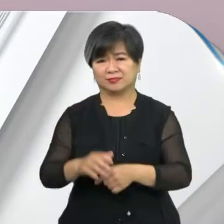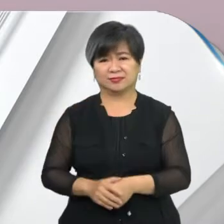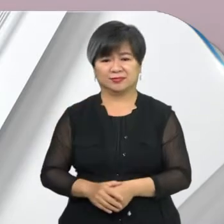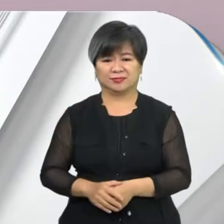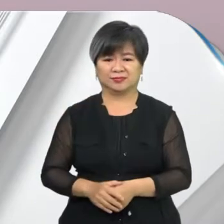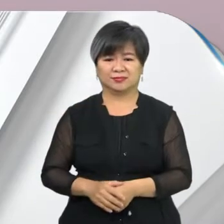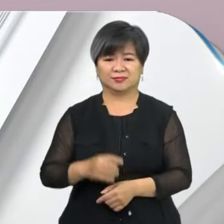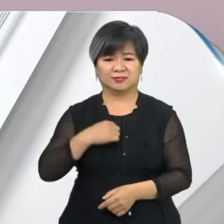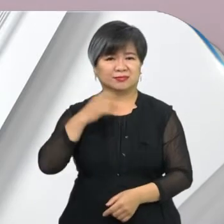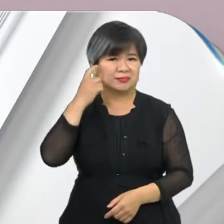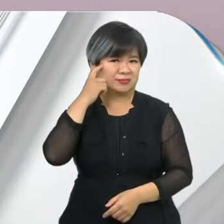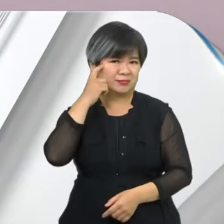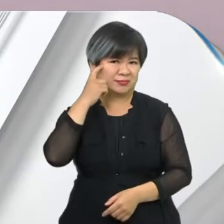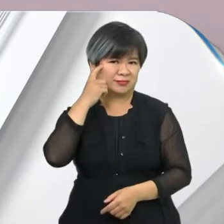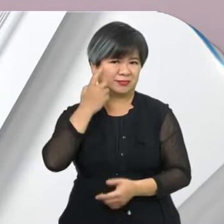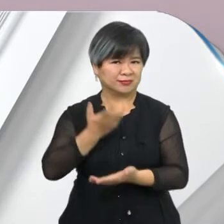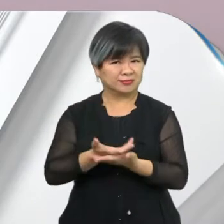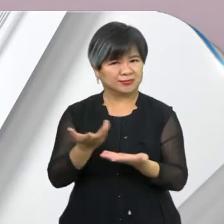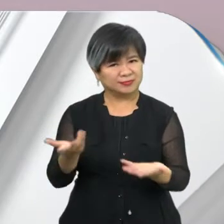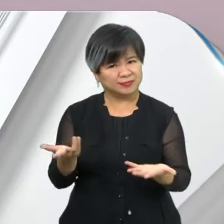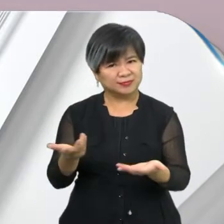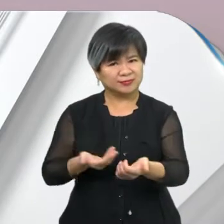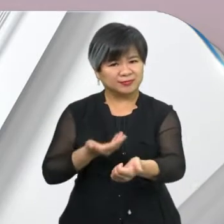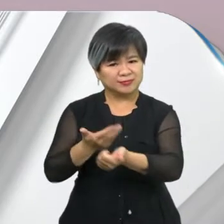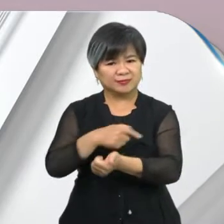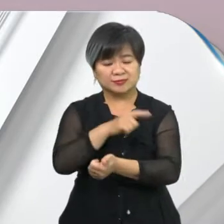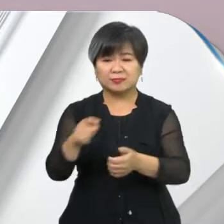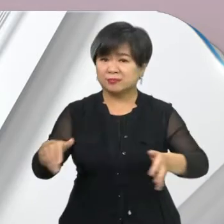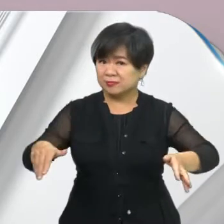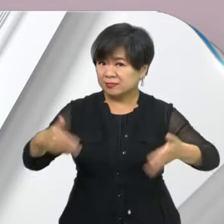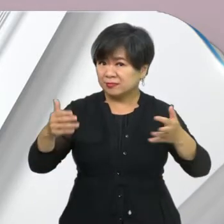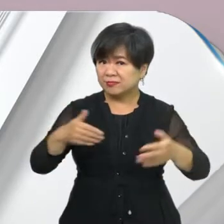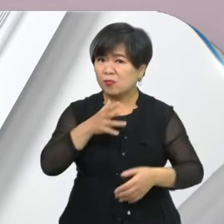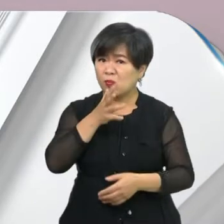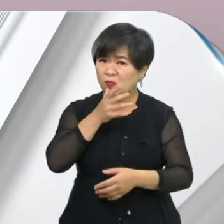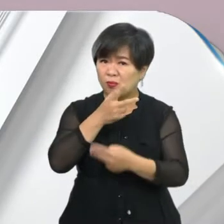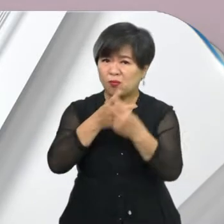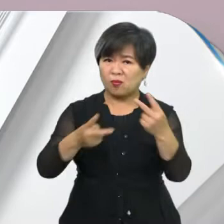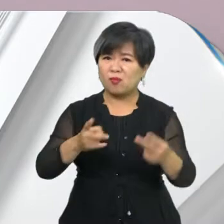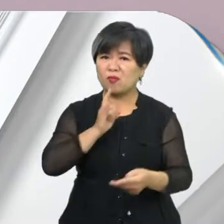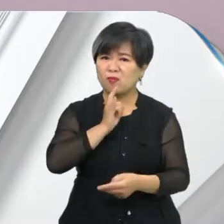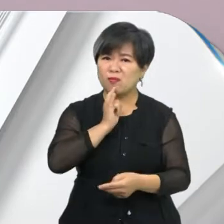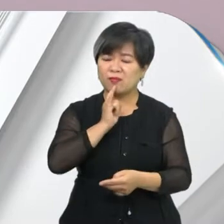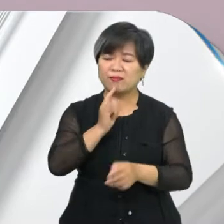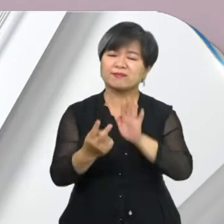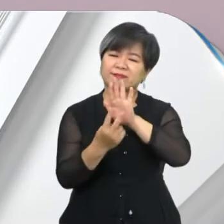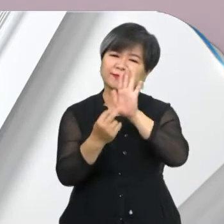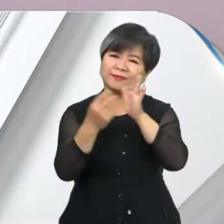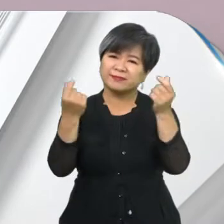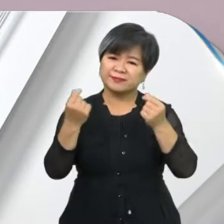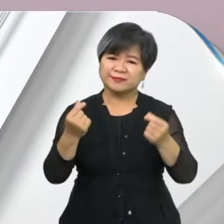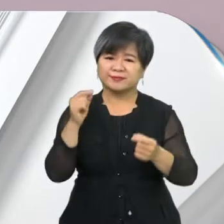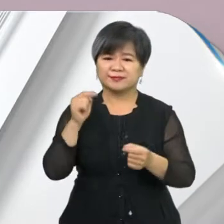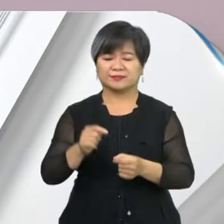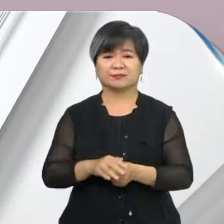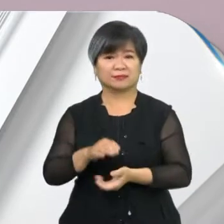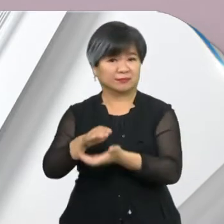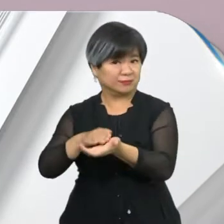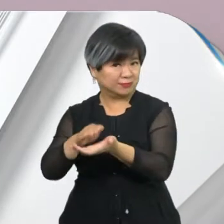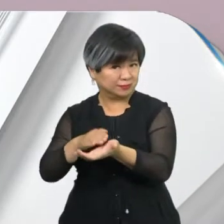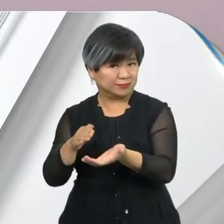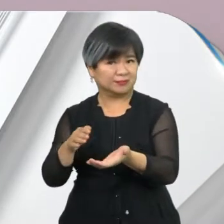啊，我就想啊吼，安样哦，本去轻松开课讲课，譬如讲吼，有扑克牌